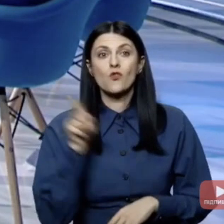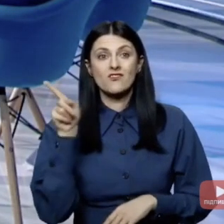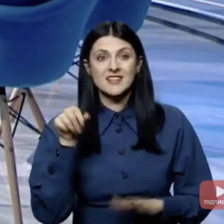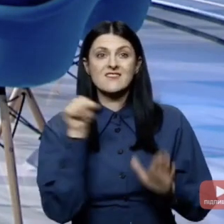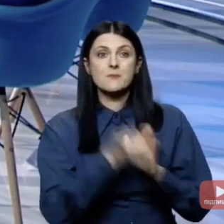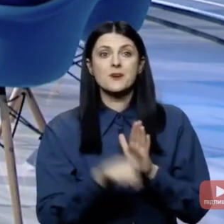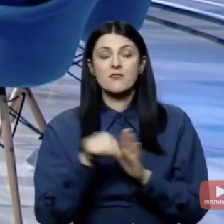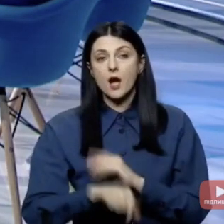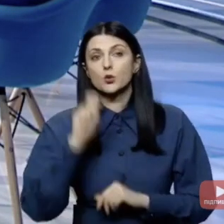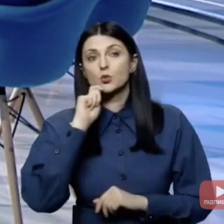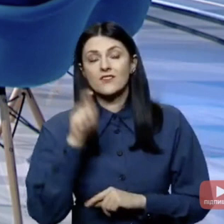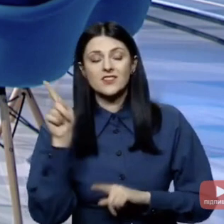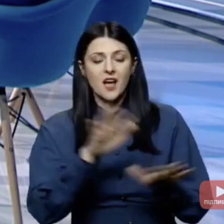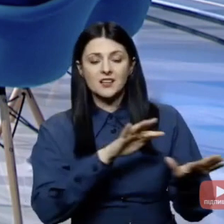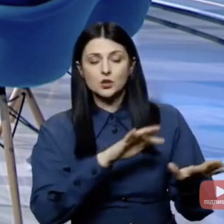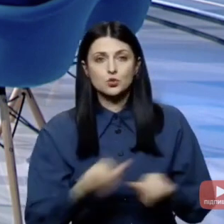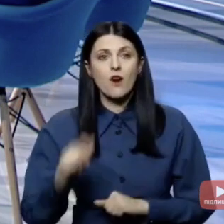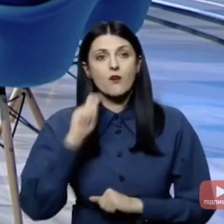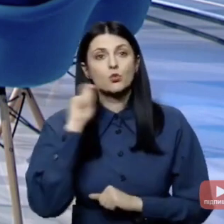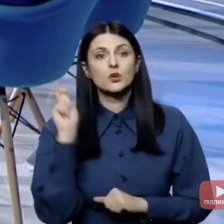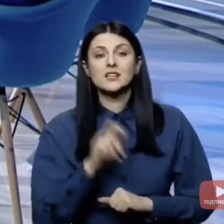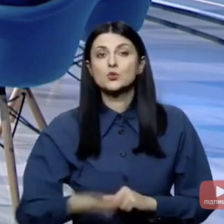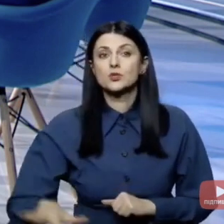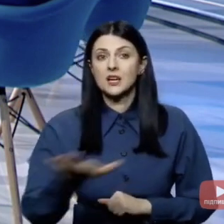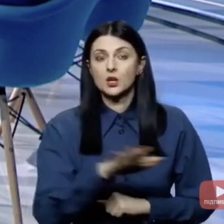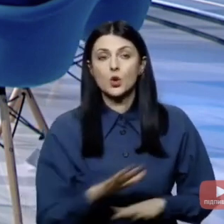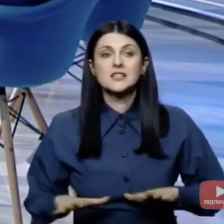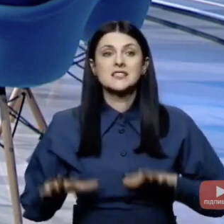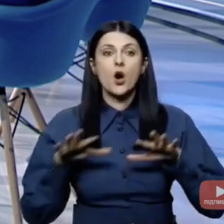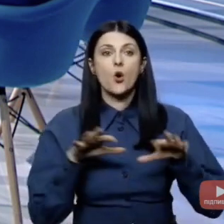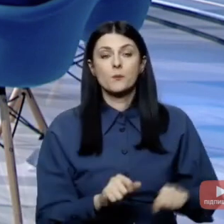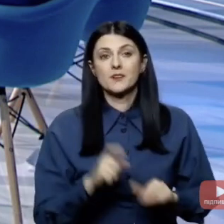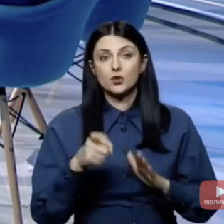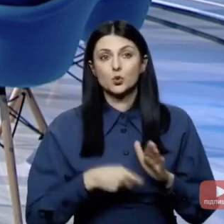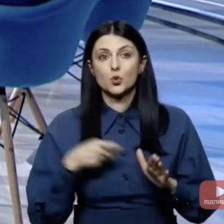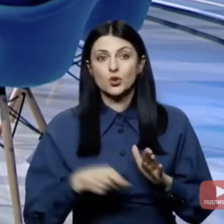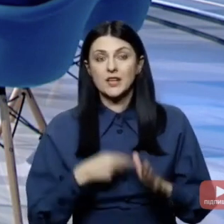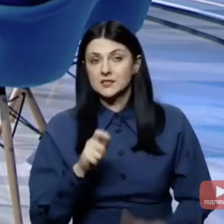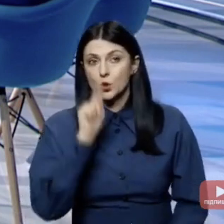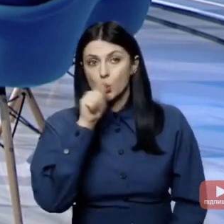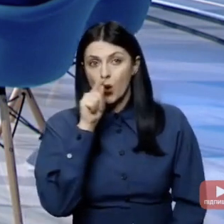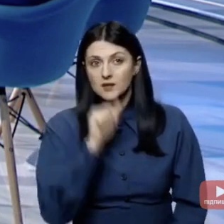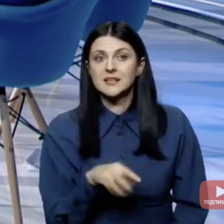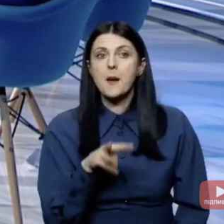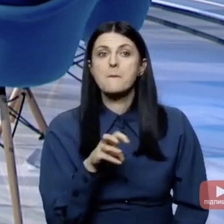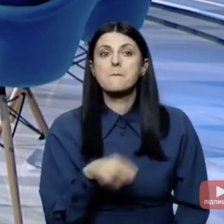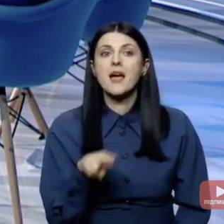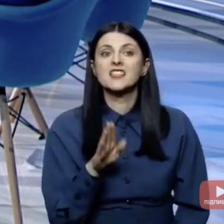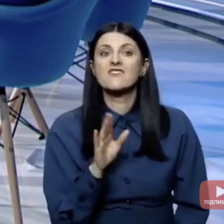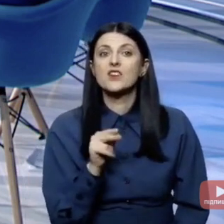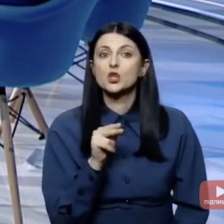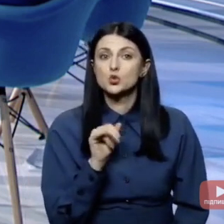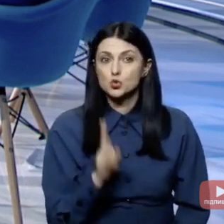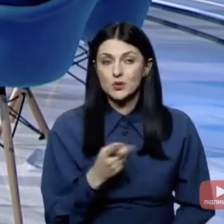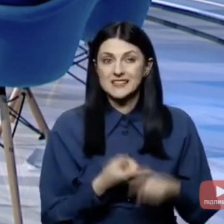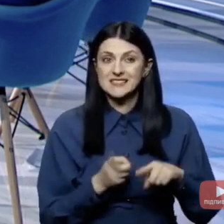анексував українську територію, він захопив Донецьк і Луганськ. Медведчук – це кум Путіна